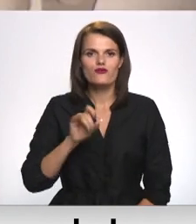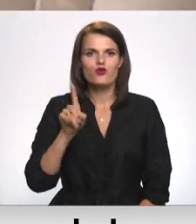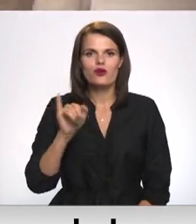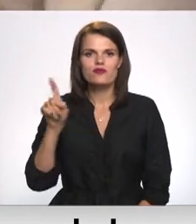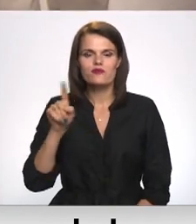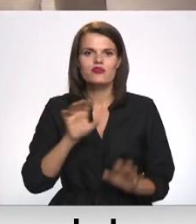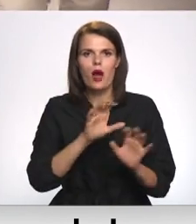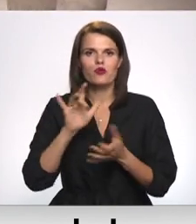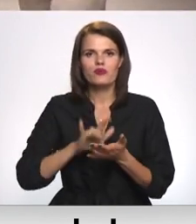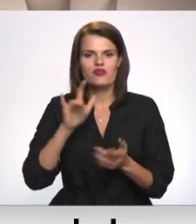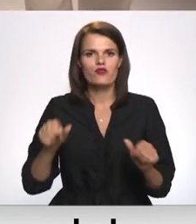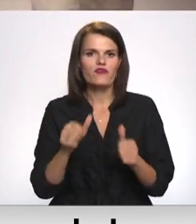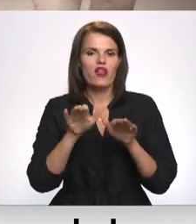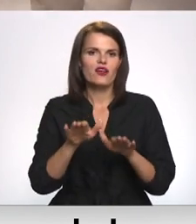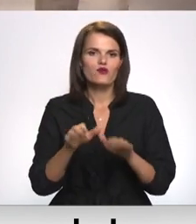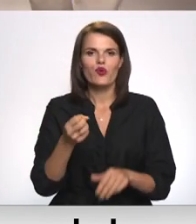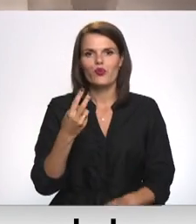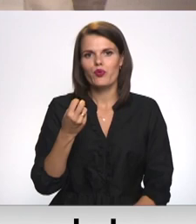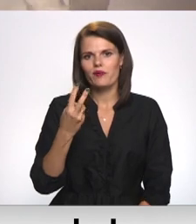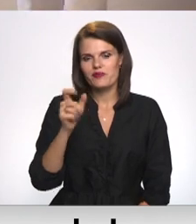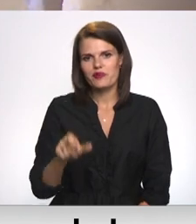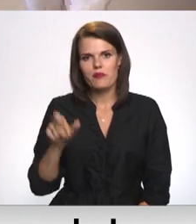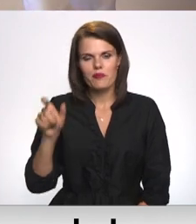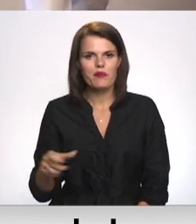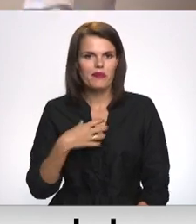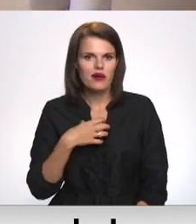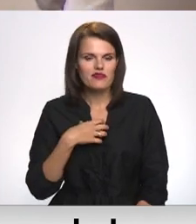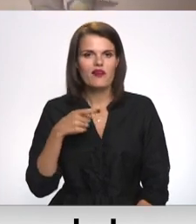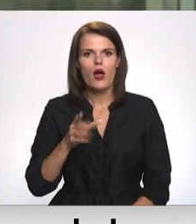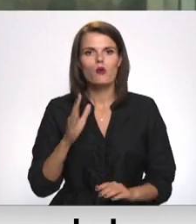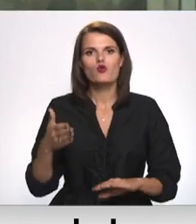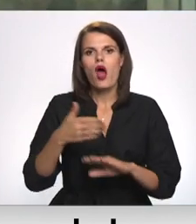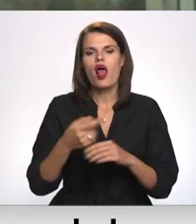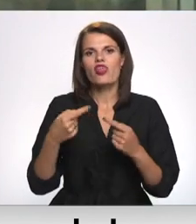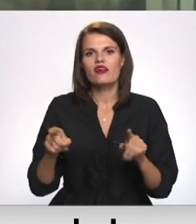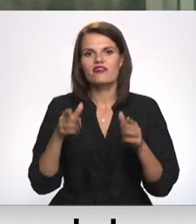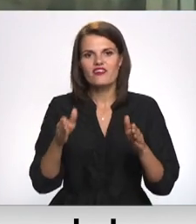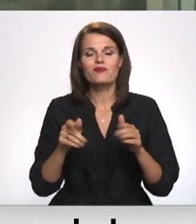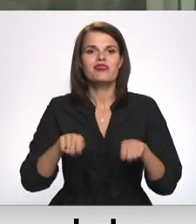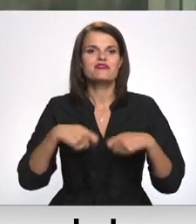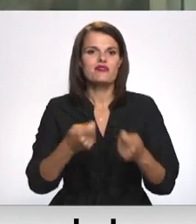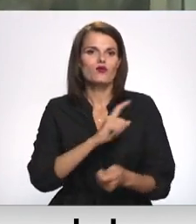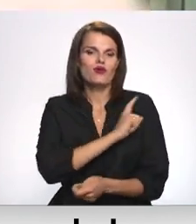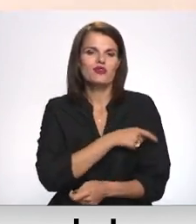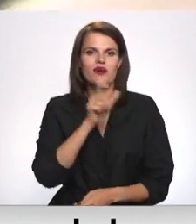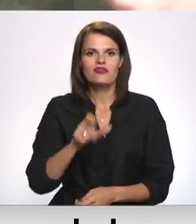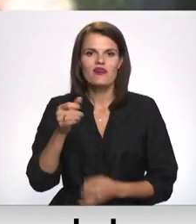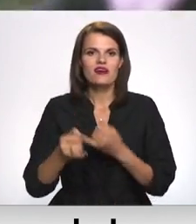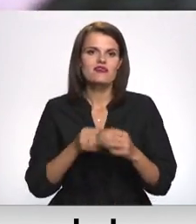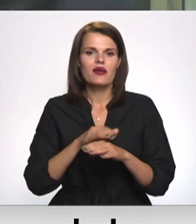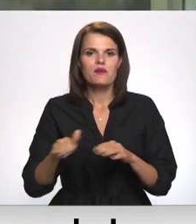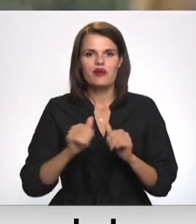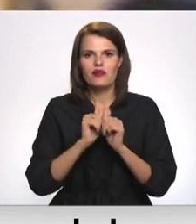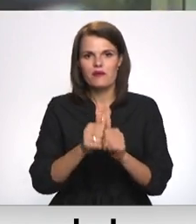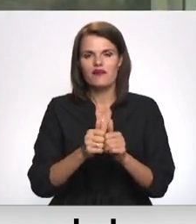kurā vienlaicīgi varētu uzturēties 12 pacienti. Centrs kalpot kā alternatīva slimnīcām un sniegt iespēju pacientiem cieņpilni aizvadīt